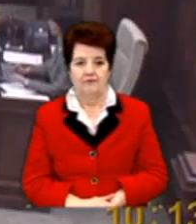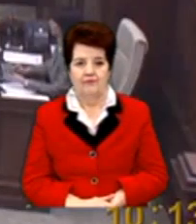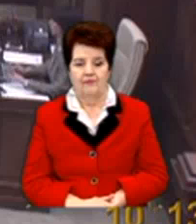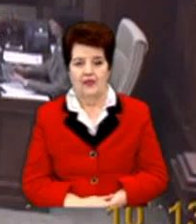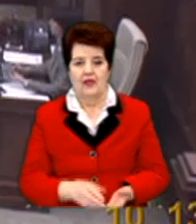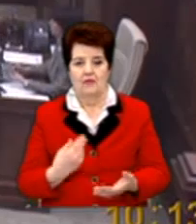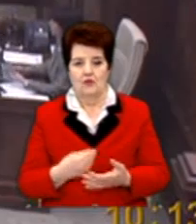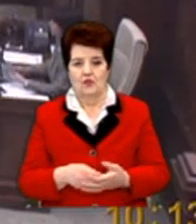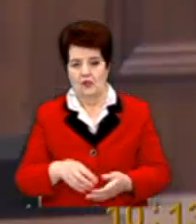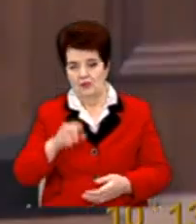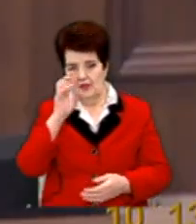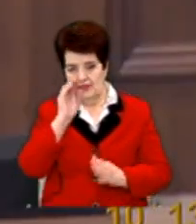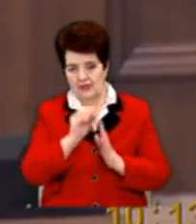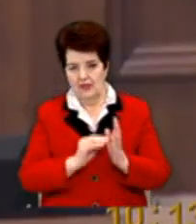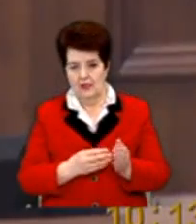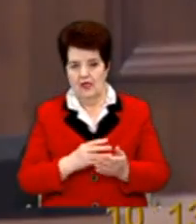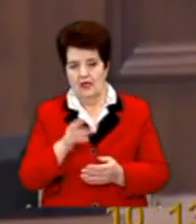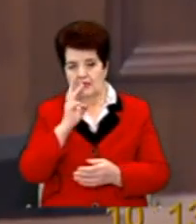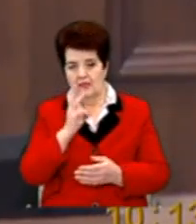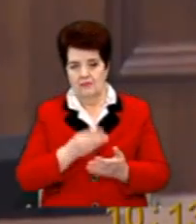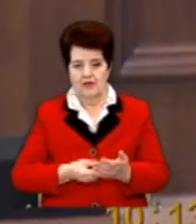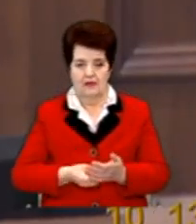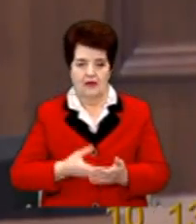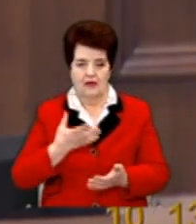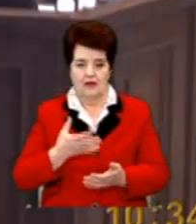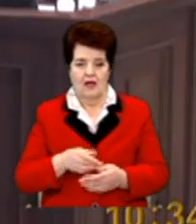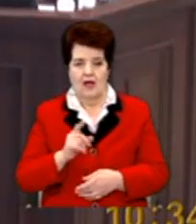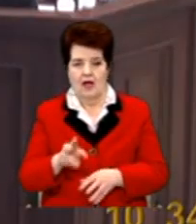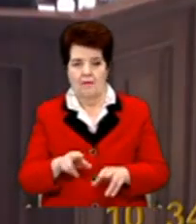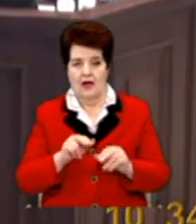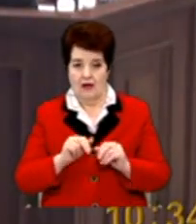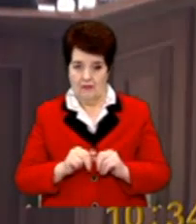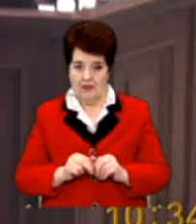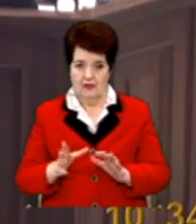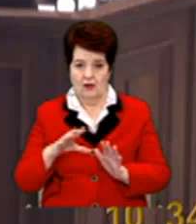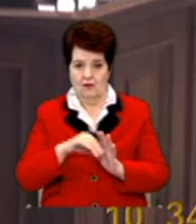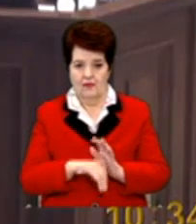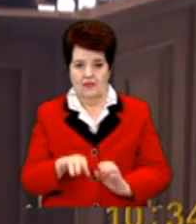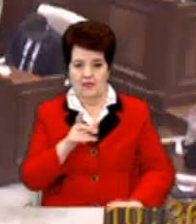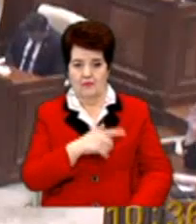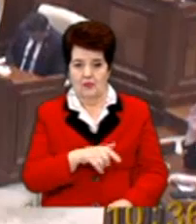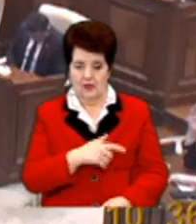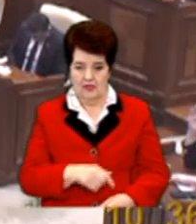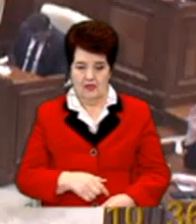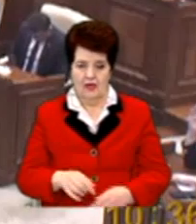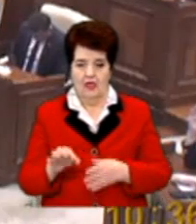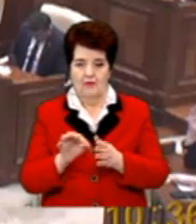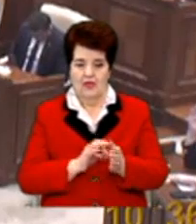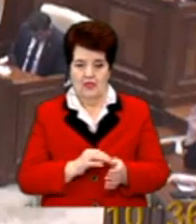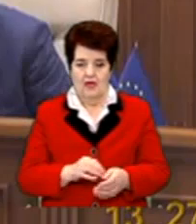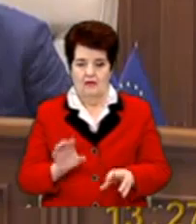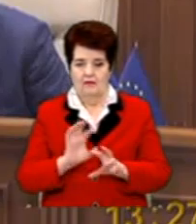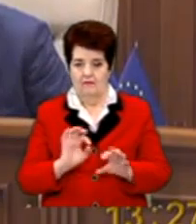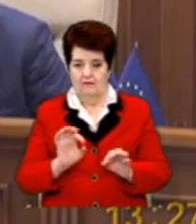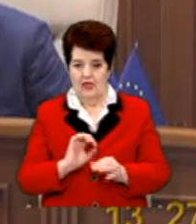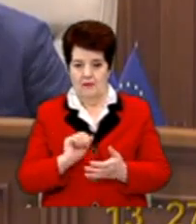Legea bugetului de stat prevede majorarea salariilor întregului personal al Parlamentului, inclusiv ale deputaților. Imediat ce subiectul a